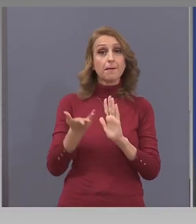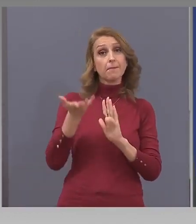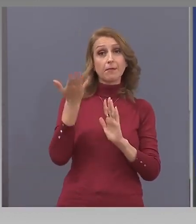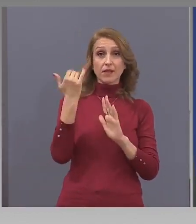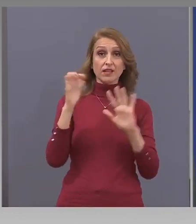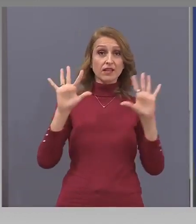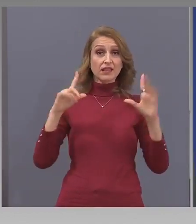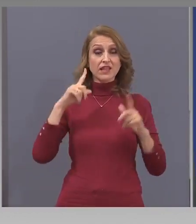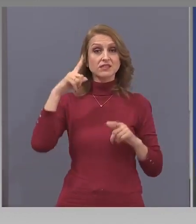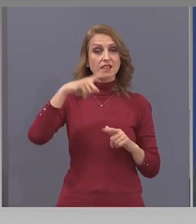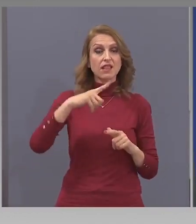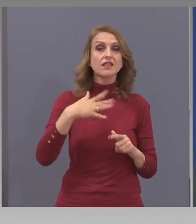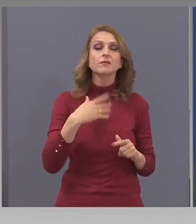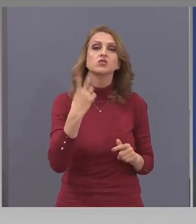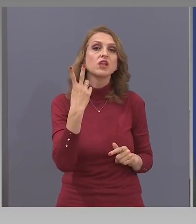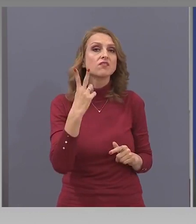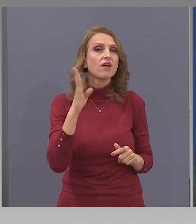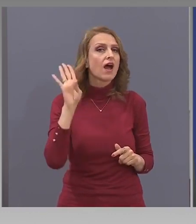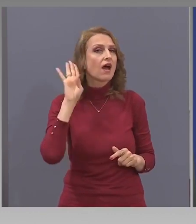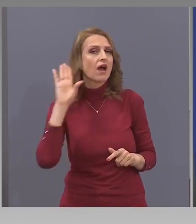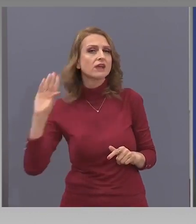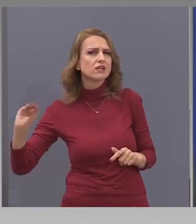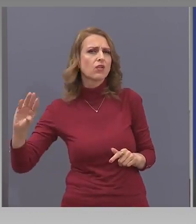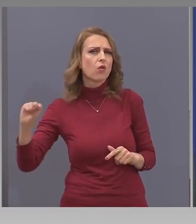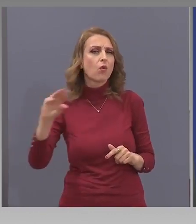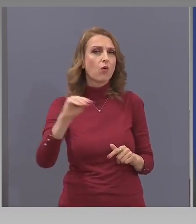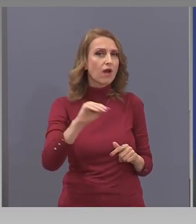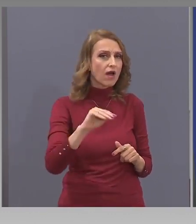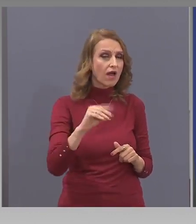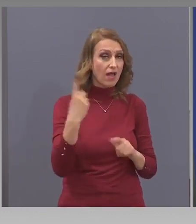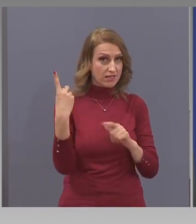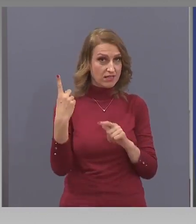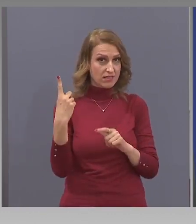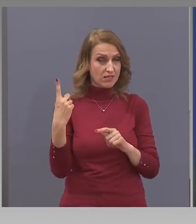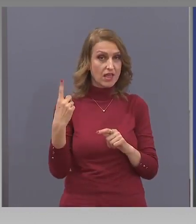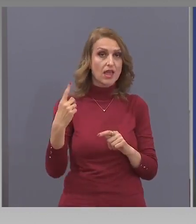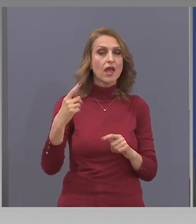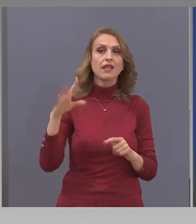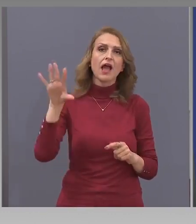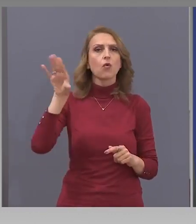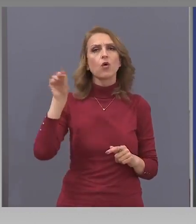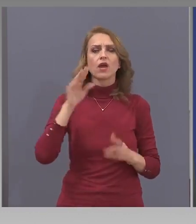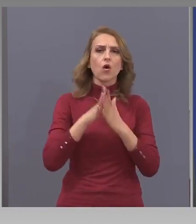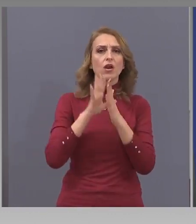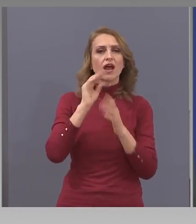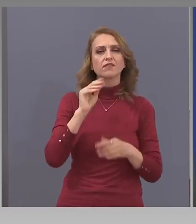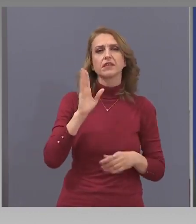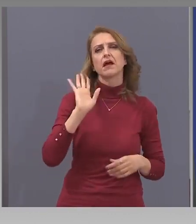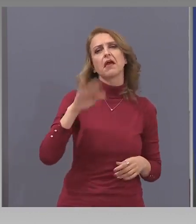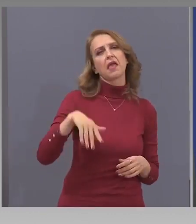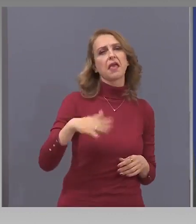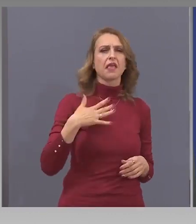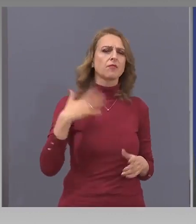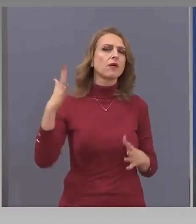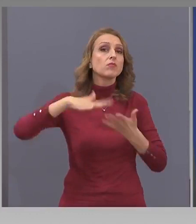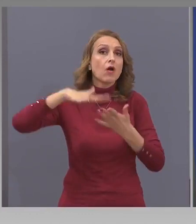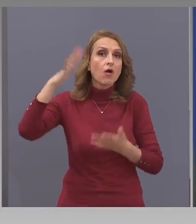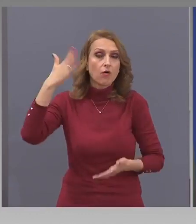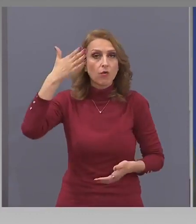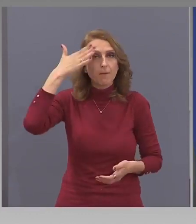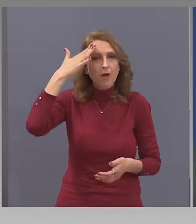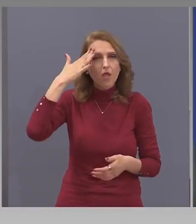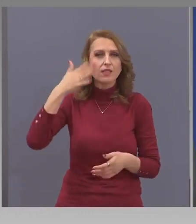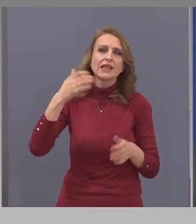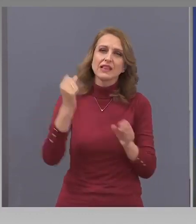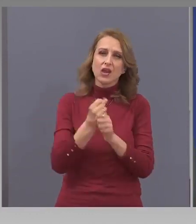имаше два слуха. Един е, че има болни и ги крием. Другия слух беше, че сме си